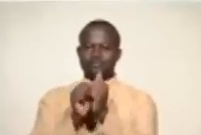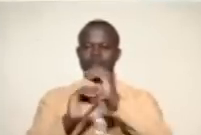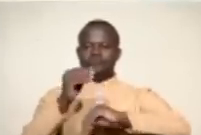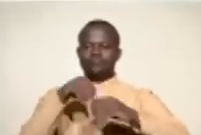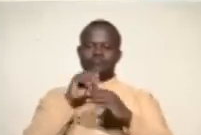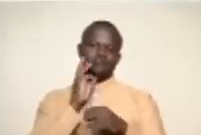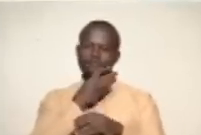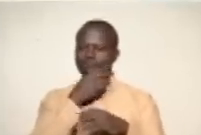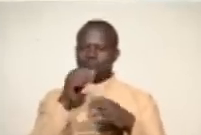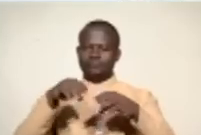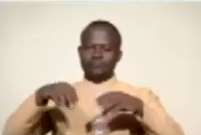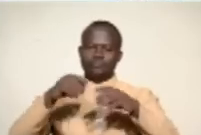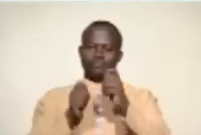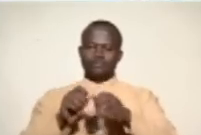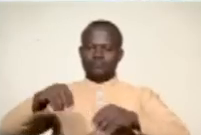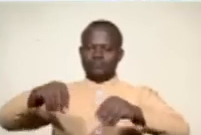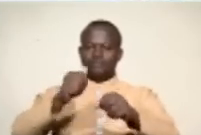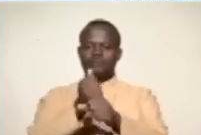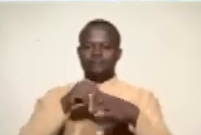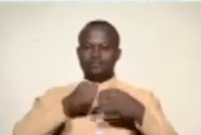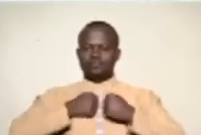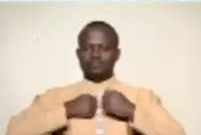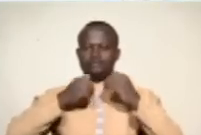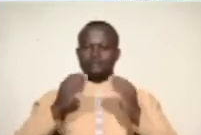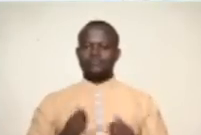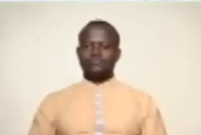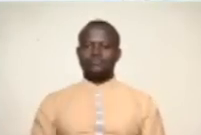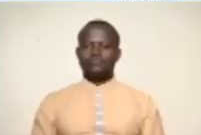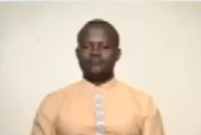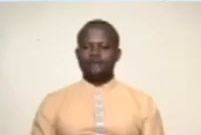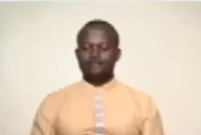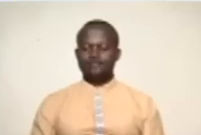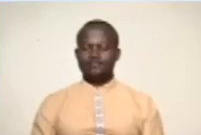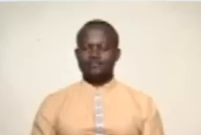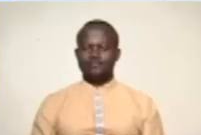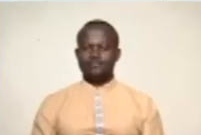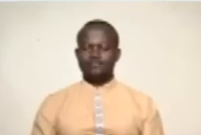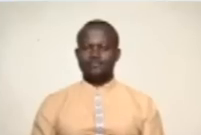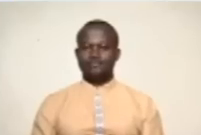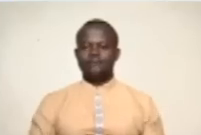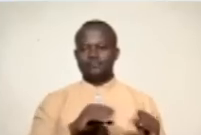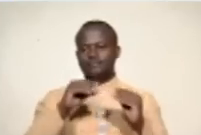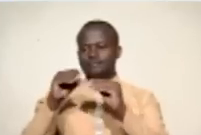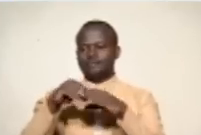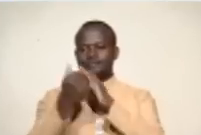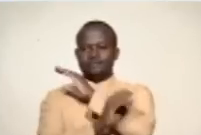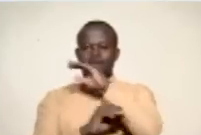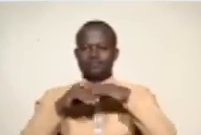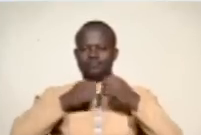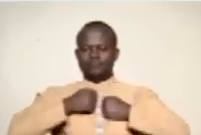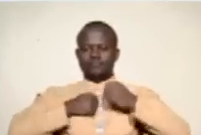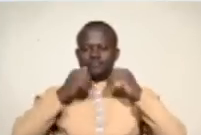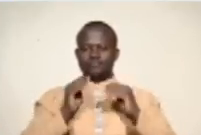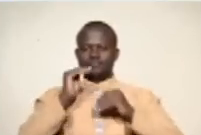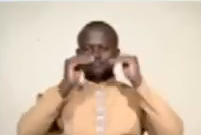birimo amazi n'amatayifu bikorerwa mu Rwanda Jean Paul Maniraho I Kigali Abimukira b'abanyamahanga baza mu Rwanda